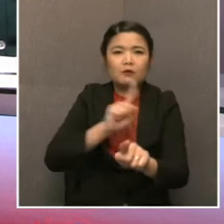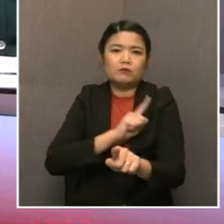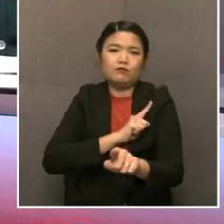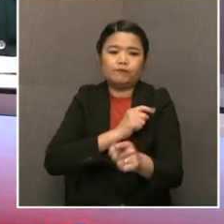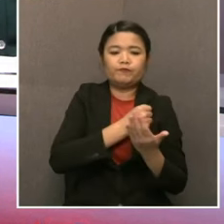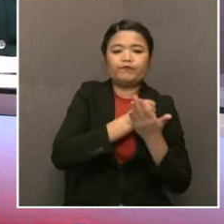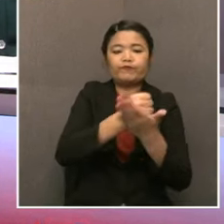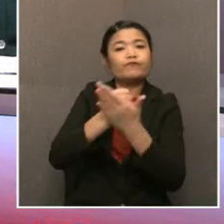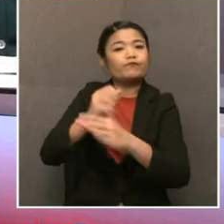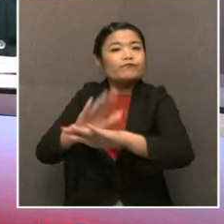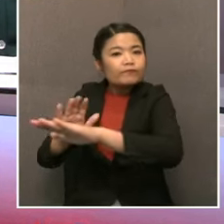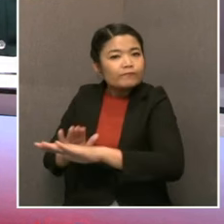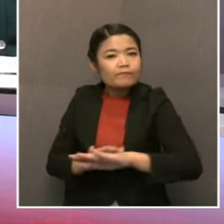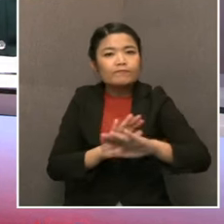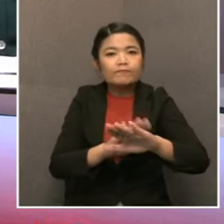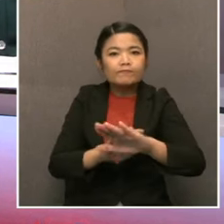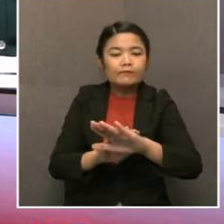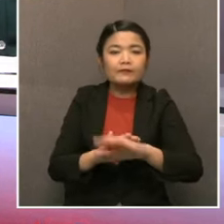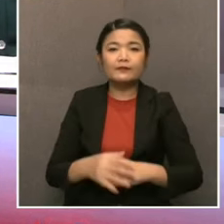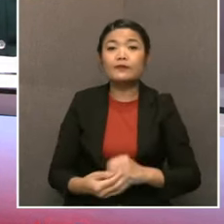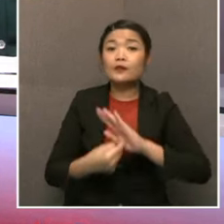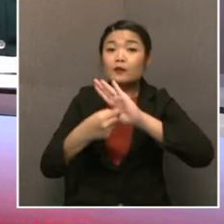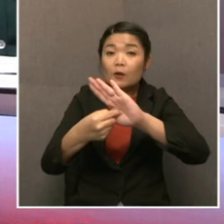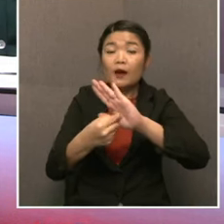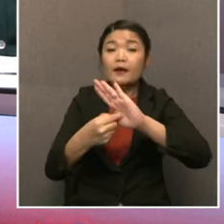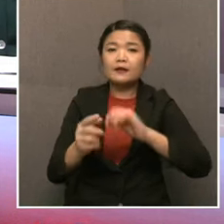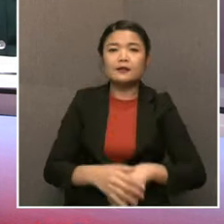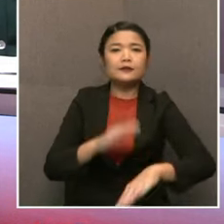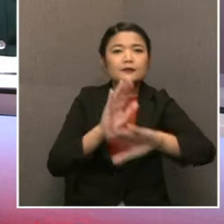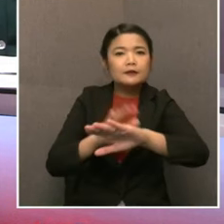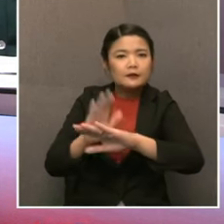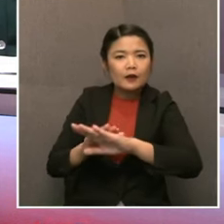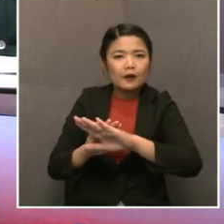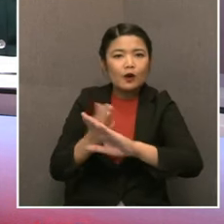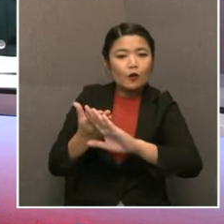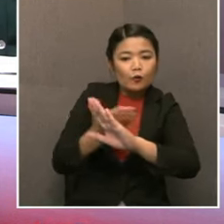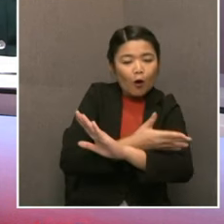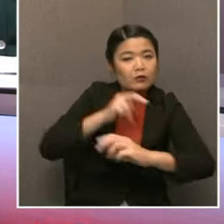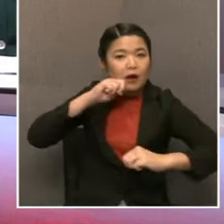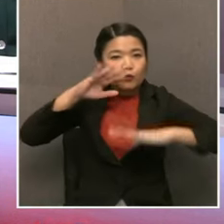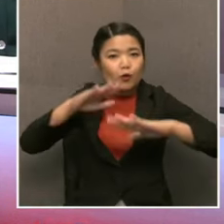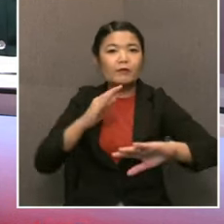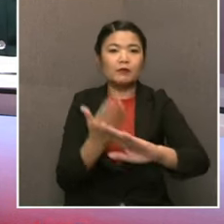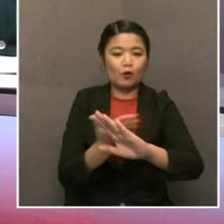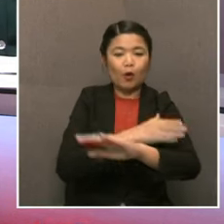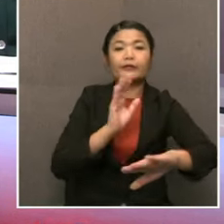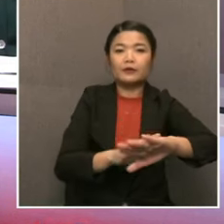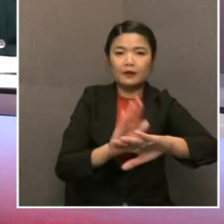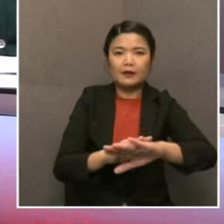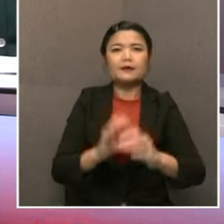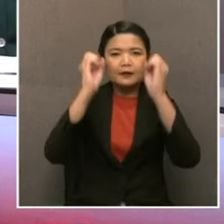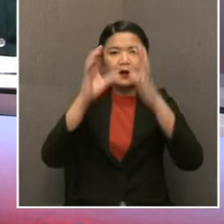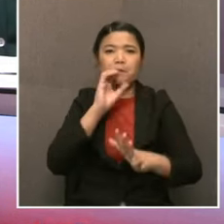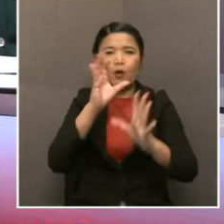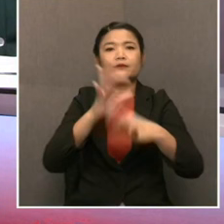วยเหลอในการเติ ได้มากย่งขึ้ดีเฉพาะเรื่ของการเติญก้อนเกิดภัอาจารย์คอยamentอนham VIIนเรื่องที่สำคัญ